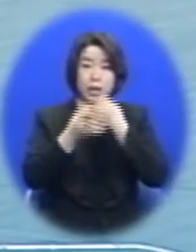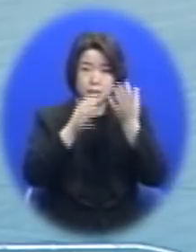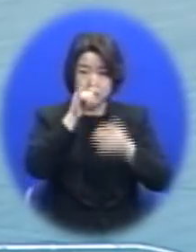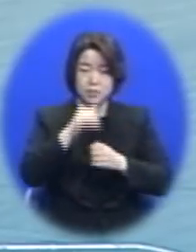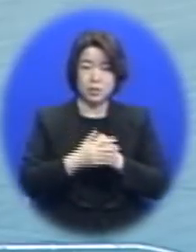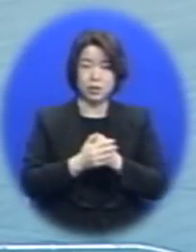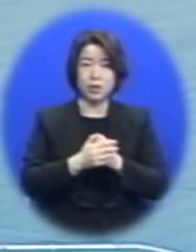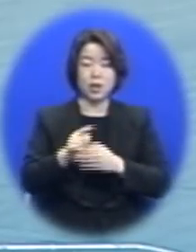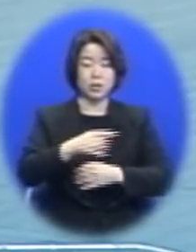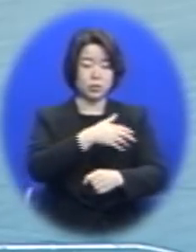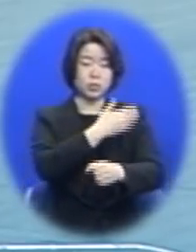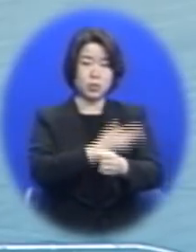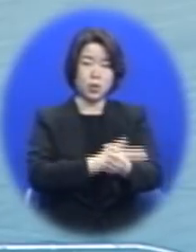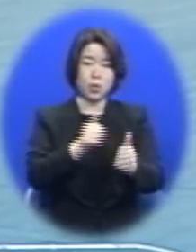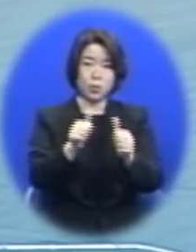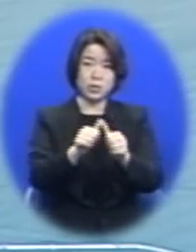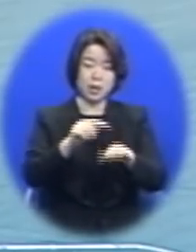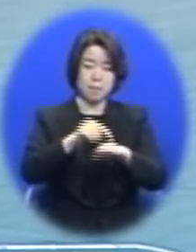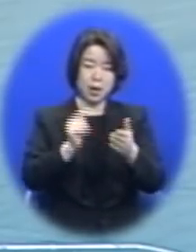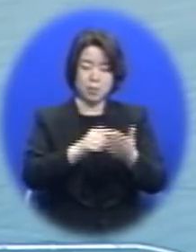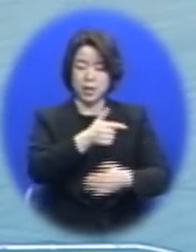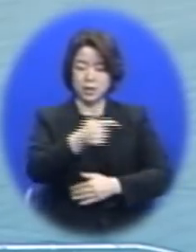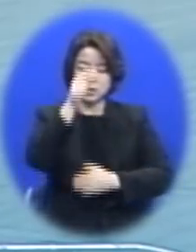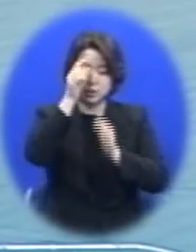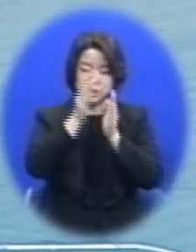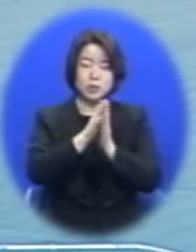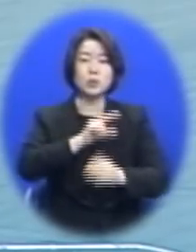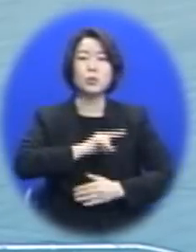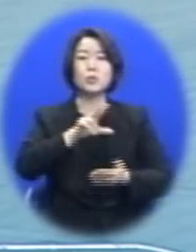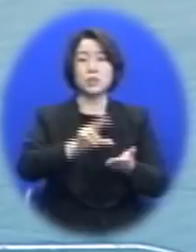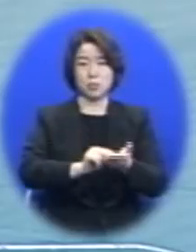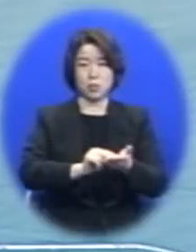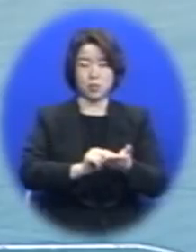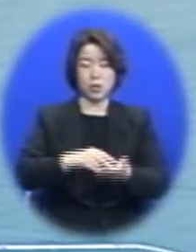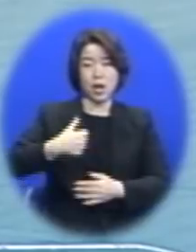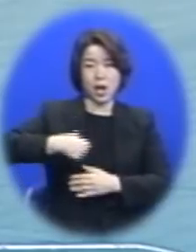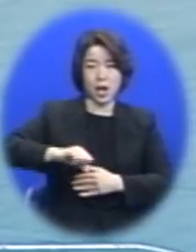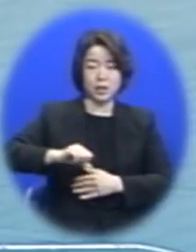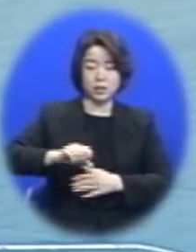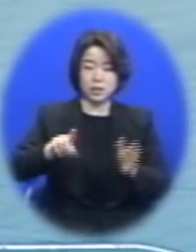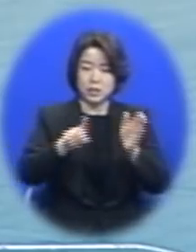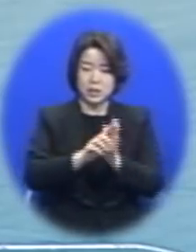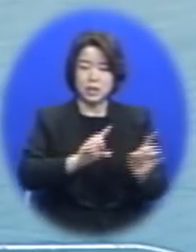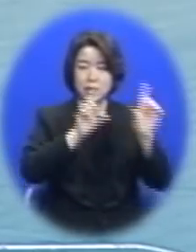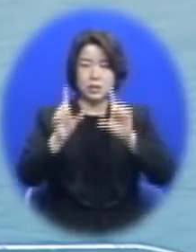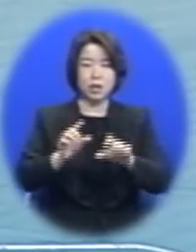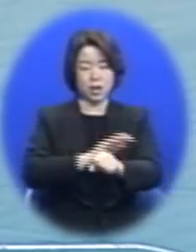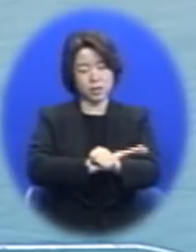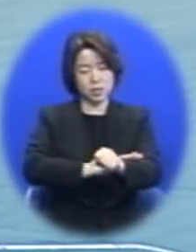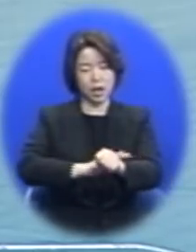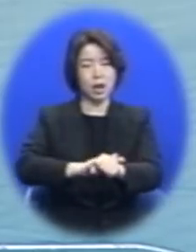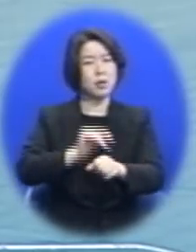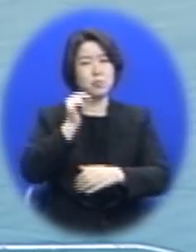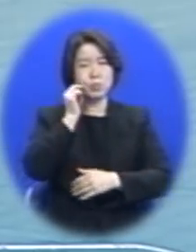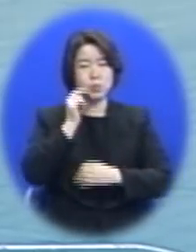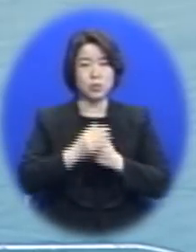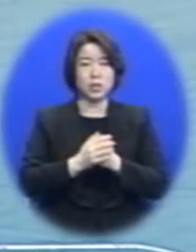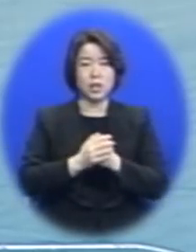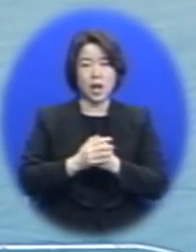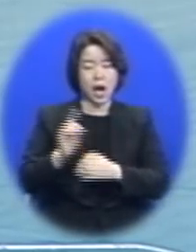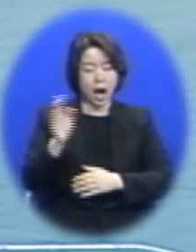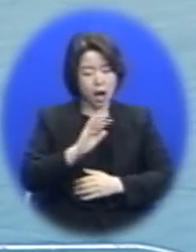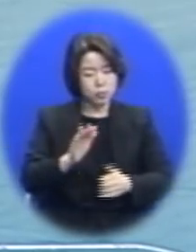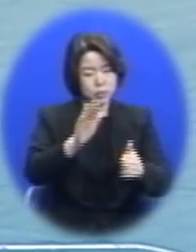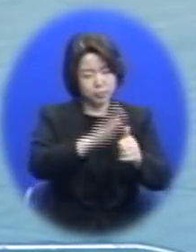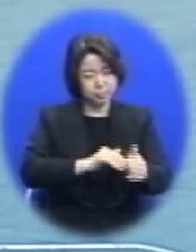마음에 큰 기도제목이 있었는데 아들이 신앙 생활을 제대로 하지 않는 것 아무리 타이르고 해도 이제는